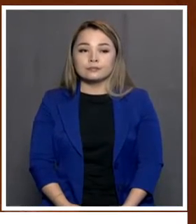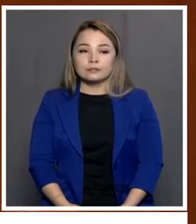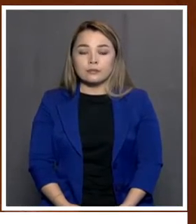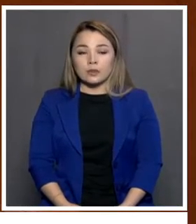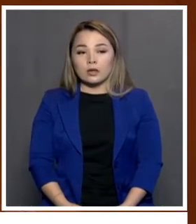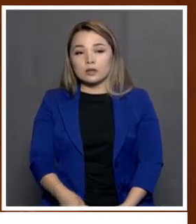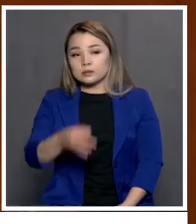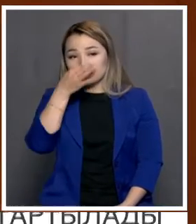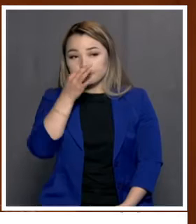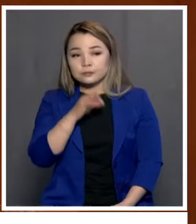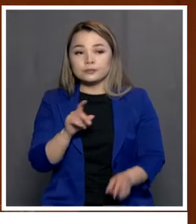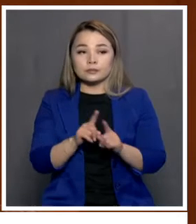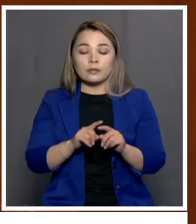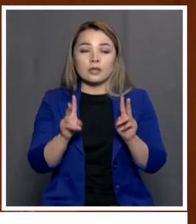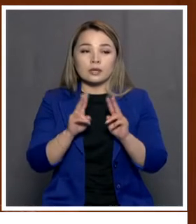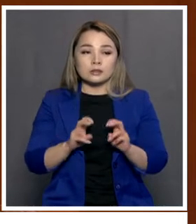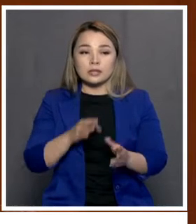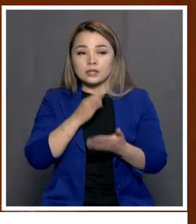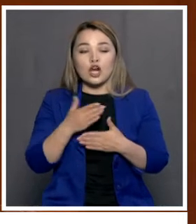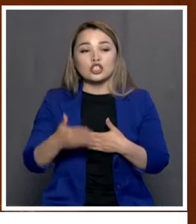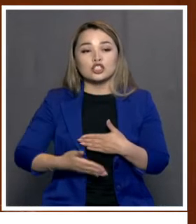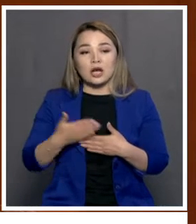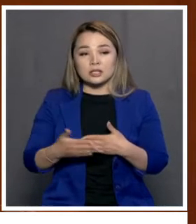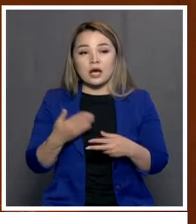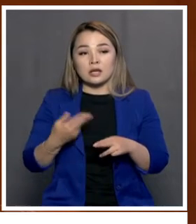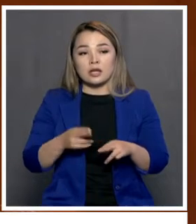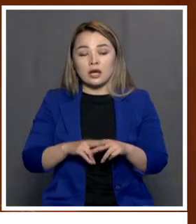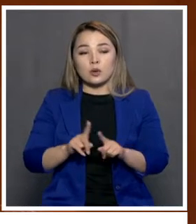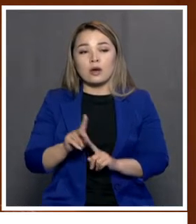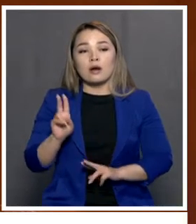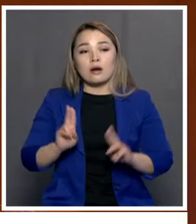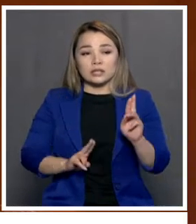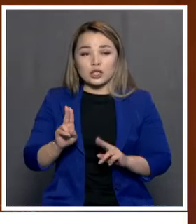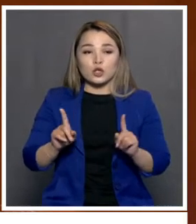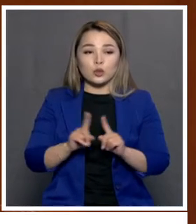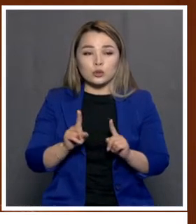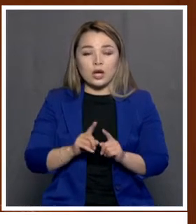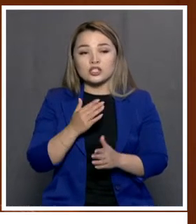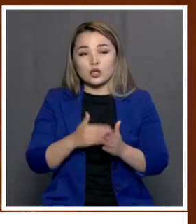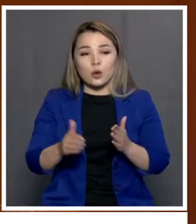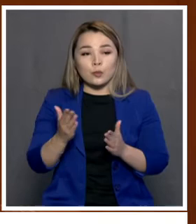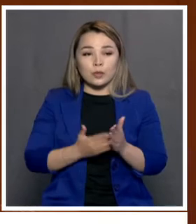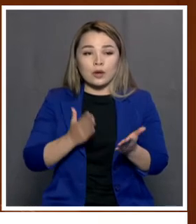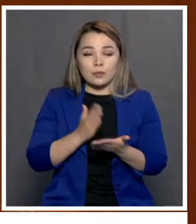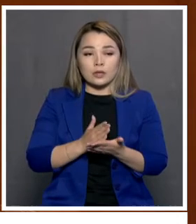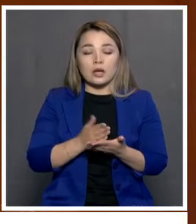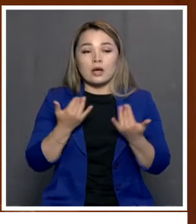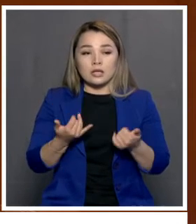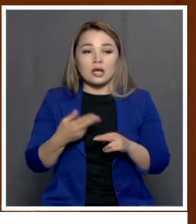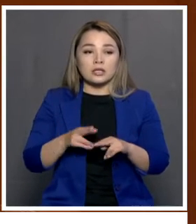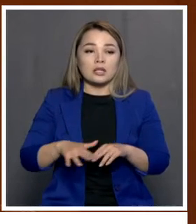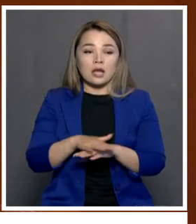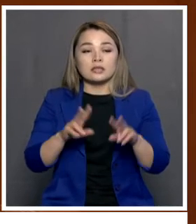Тәжірибе көрсетіп отырғандай, бұл да жазаның бұлтартпастығы қағидатын елеулі түрде жояды. Мұндағы мәселе